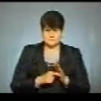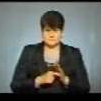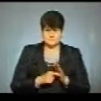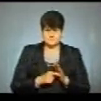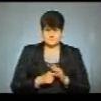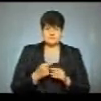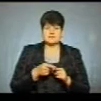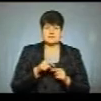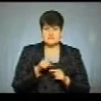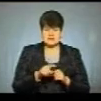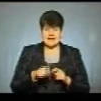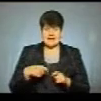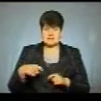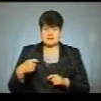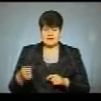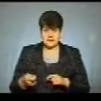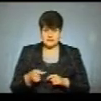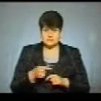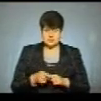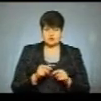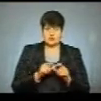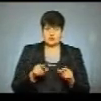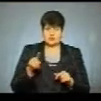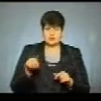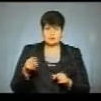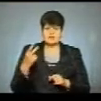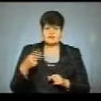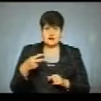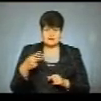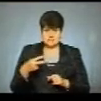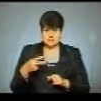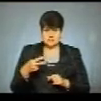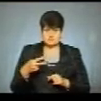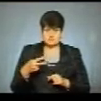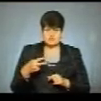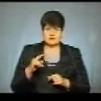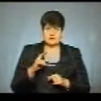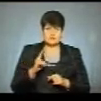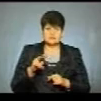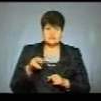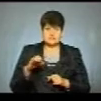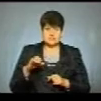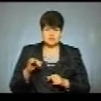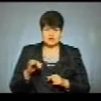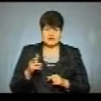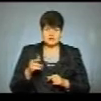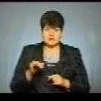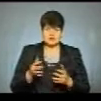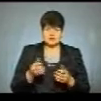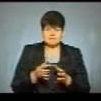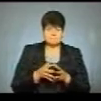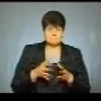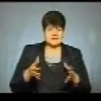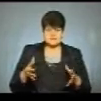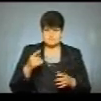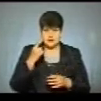В цій естафеті, в цих змаганнях школа номер 20 і класична гімназія отримали